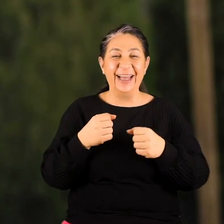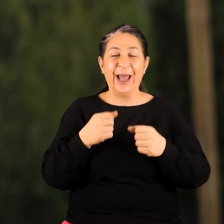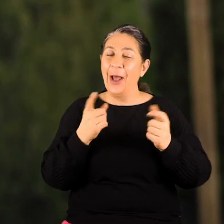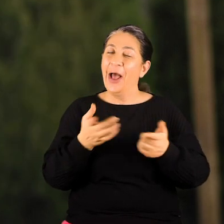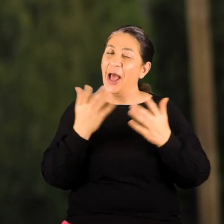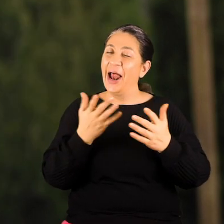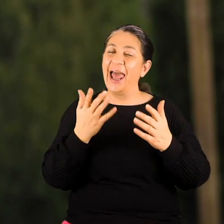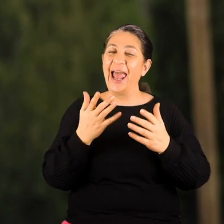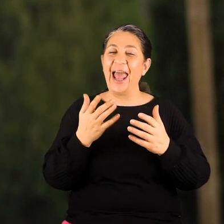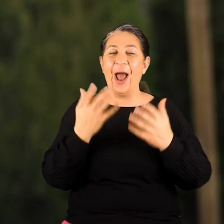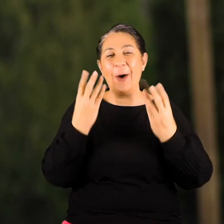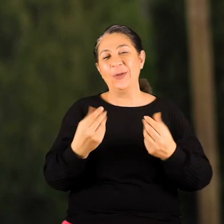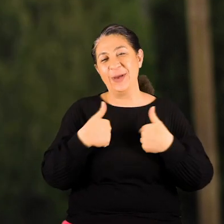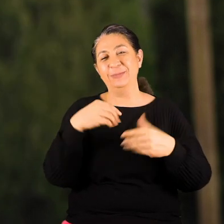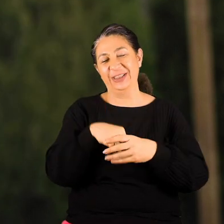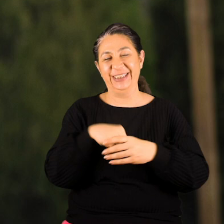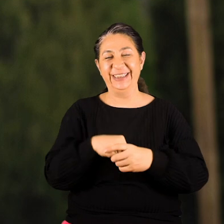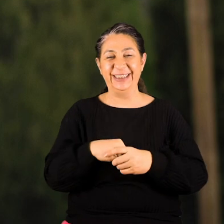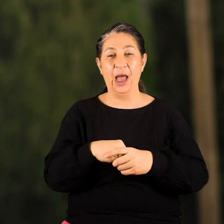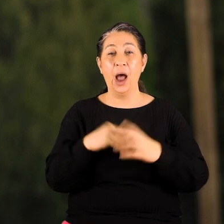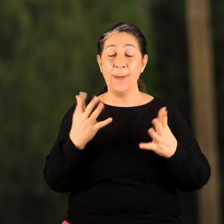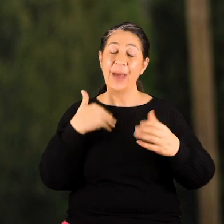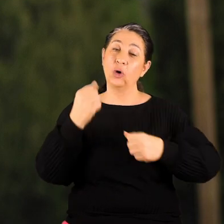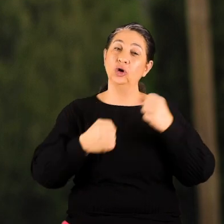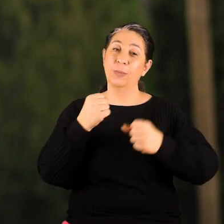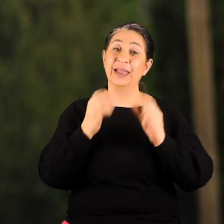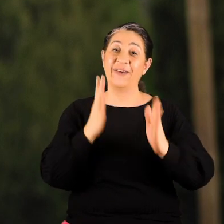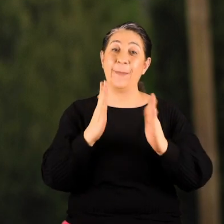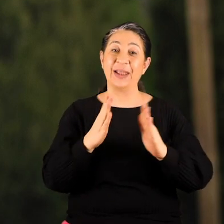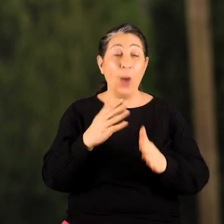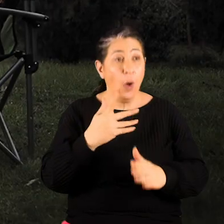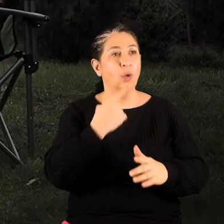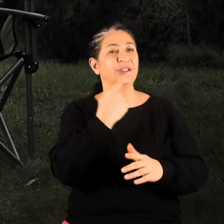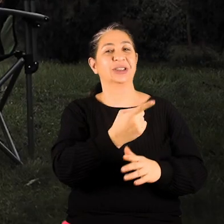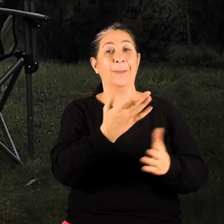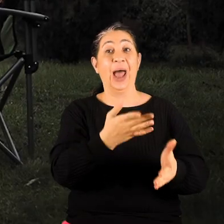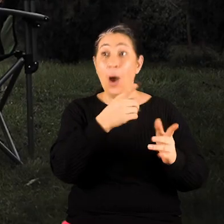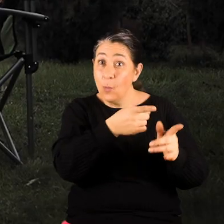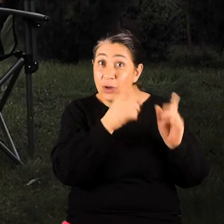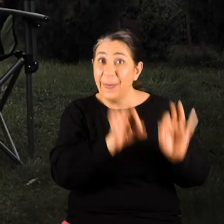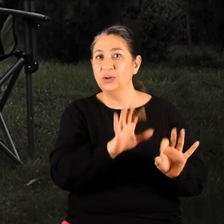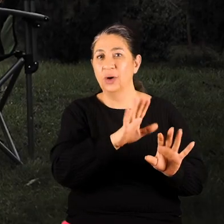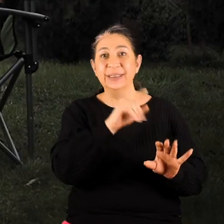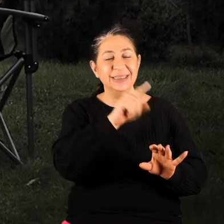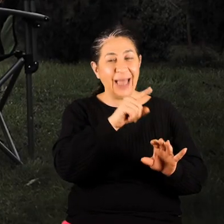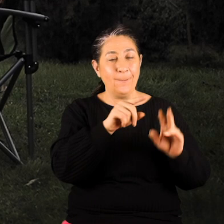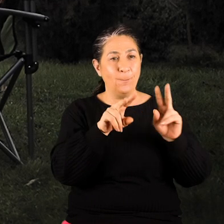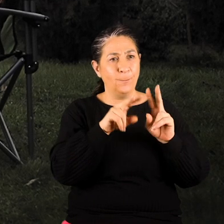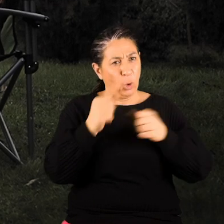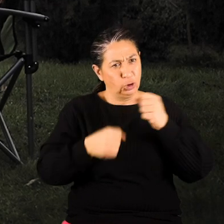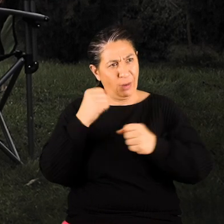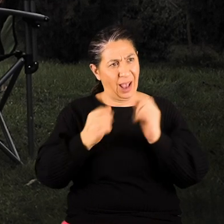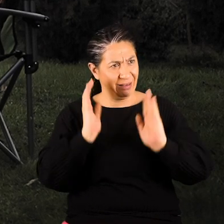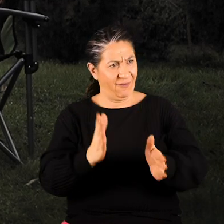Öyle ultramaraton oldu yani benim için. Ama ben koşmaya devam ettim. Öyle bir onu şey diyecektim işte. İşte olay burada başlıyor. Sen mobilitene devam